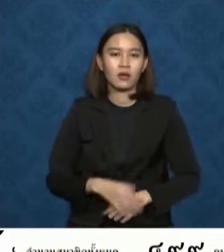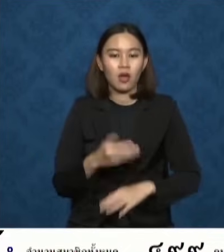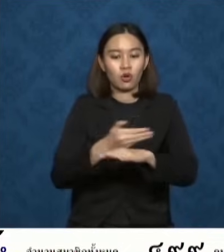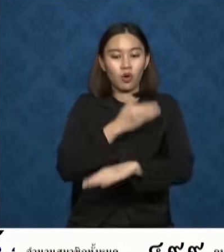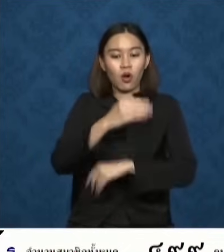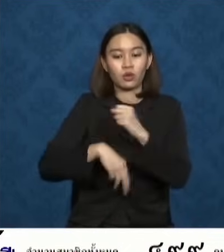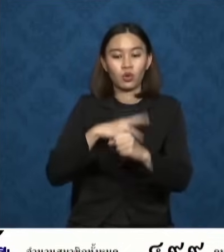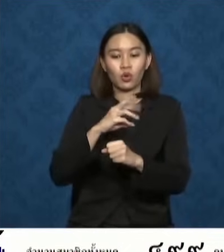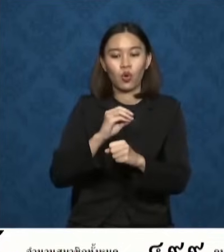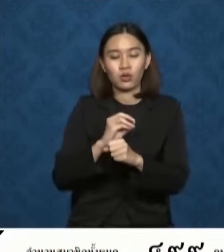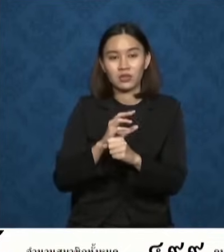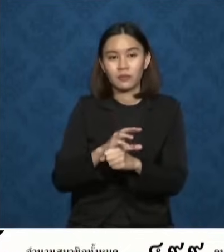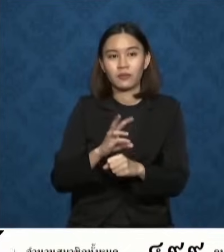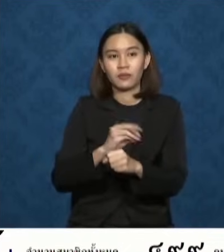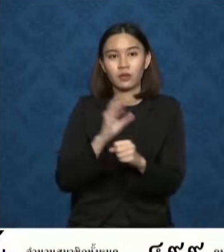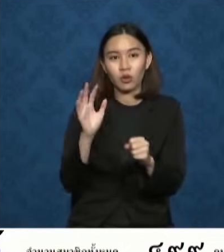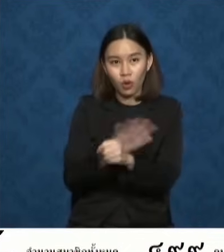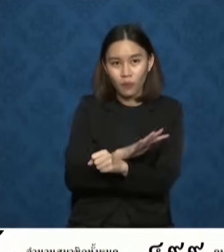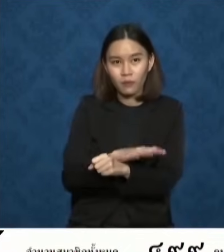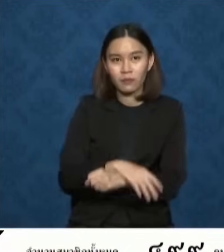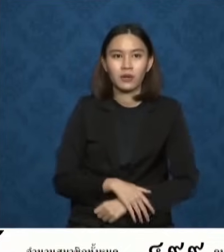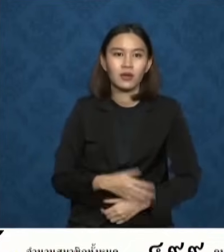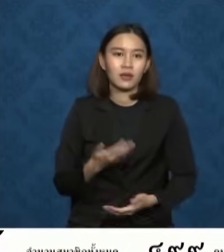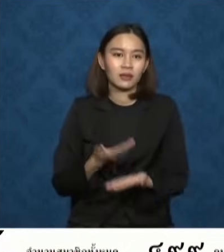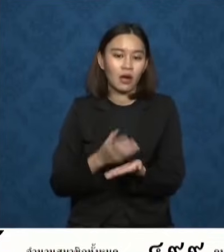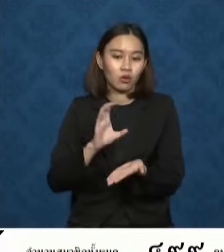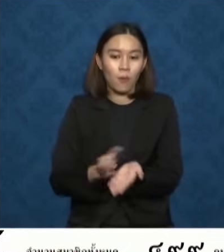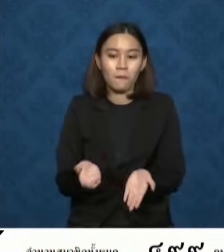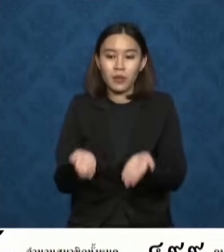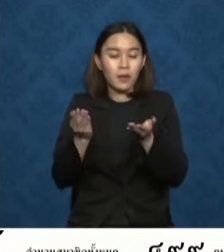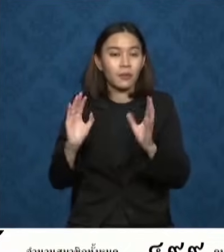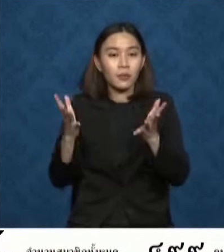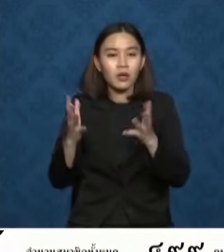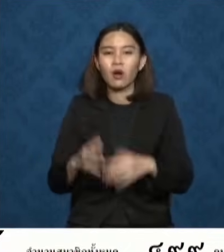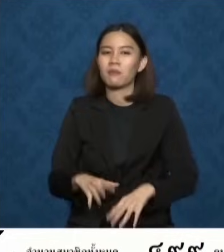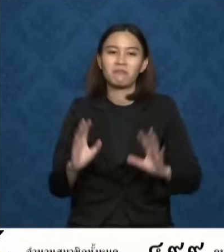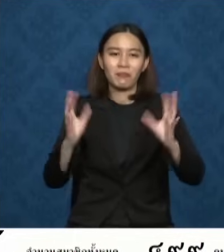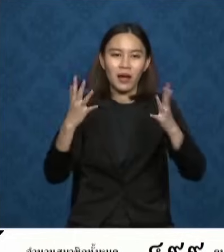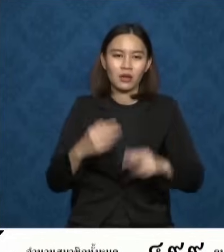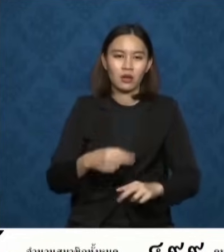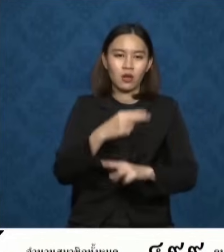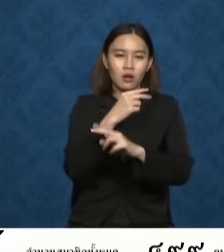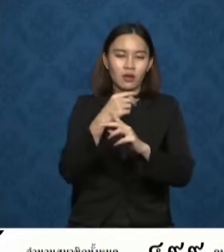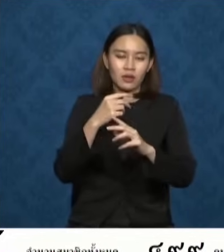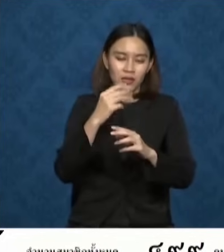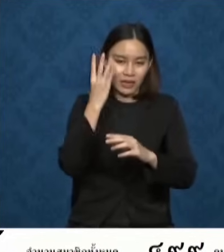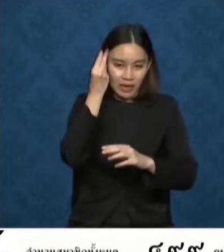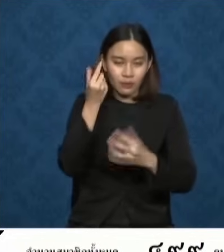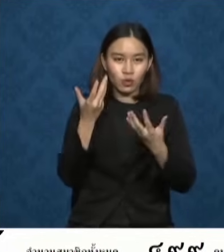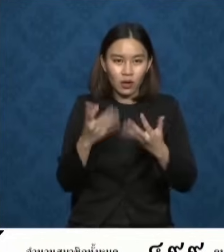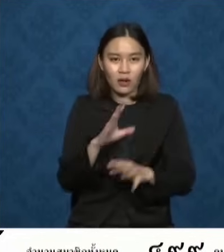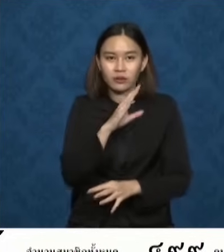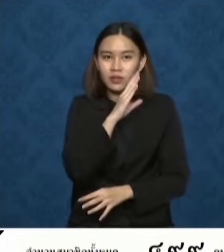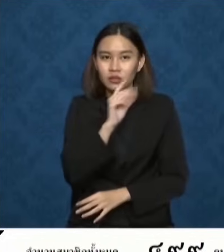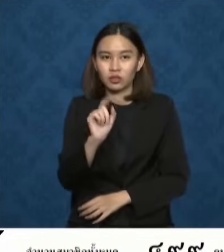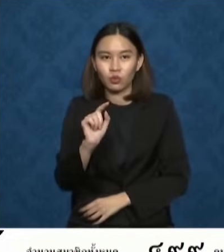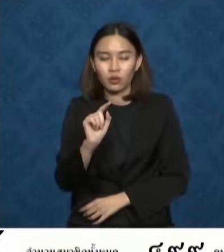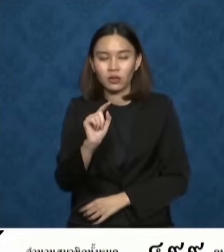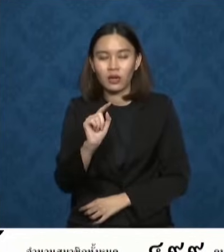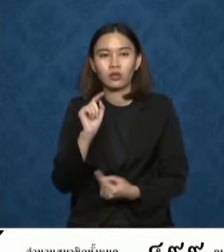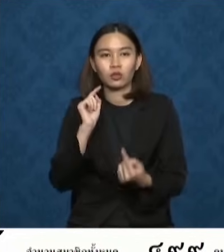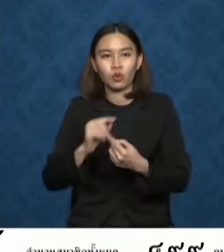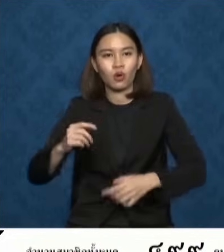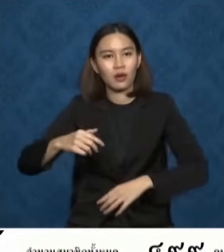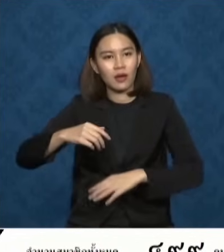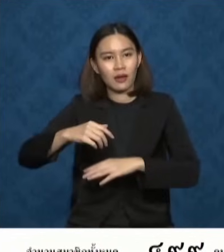ทร์ให้เงินคนที่เออร์ลี่ด้วยมันไม่เพิ่มงบประมาณเหรอไม่ครับบวกลบคูณหารแล้วเนี่ยถ้าปล่อยให้บรรพลทหารนายพลเหล่